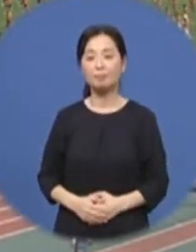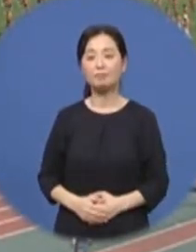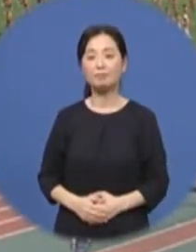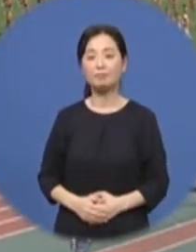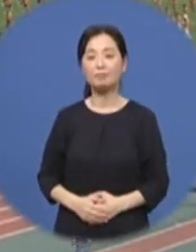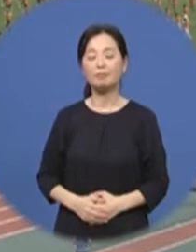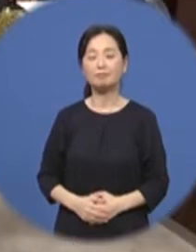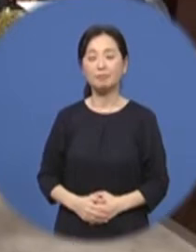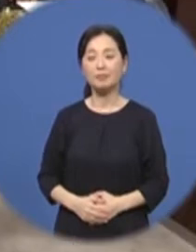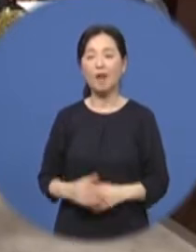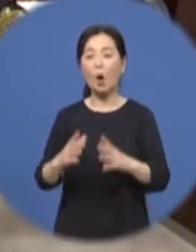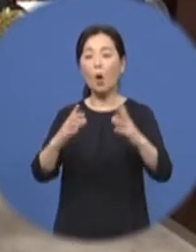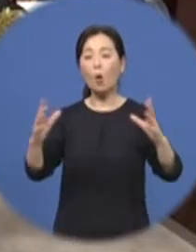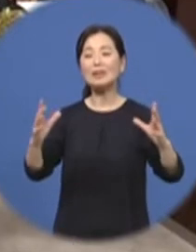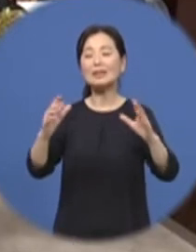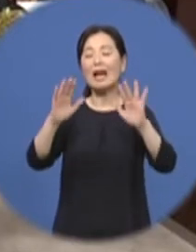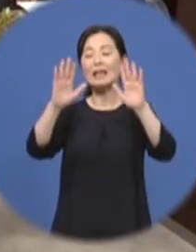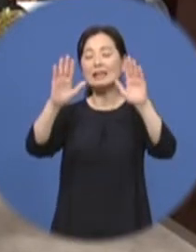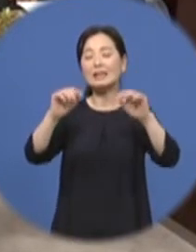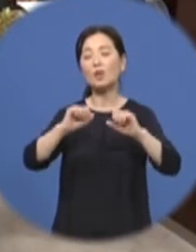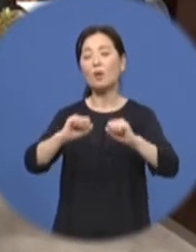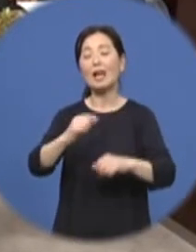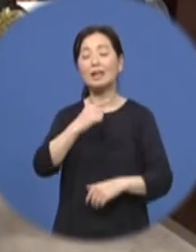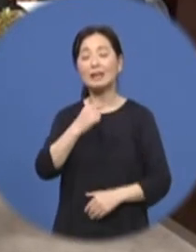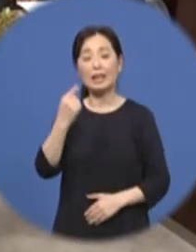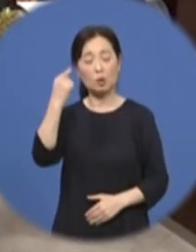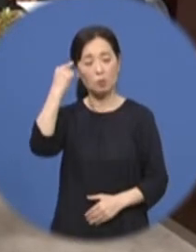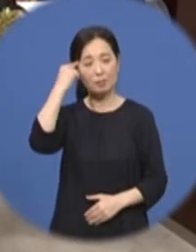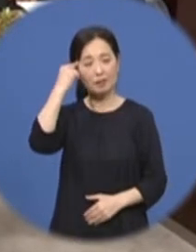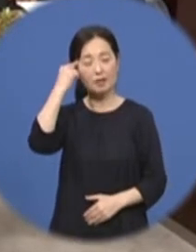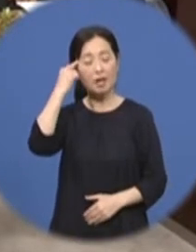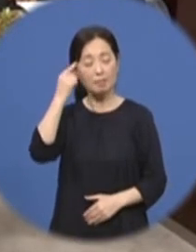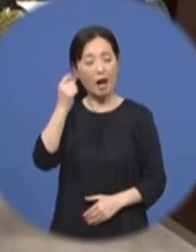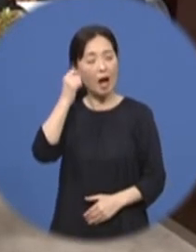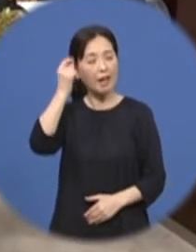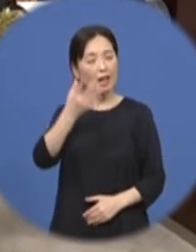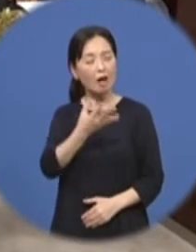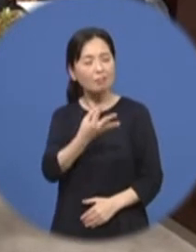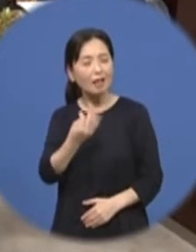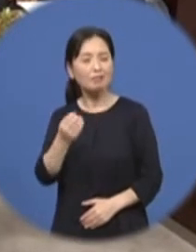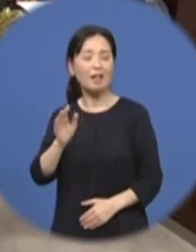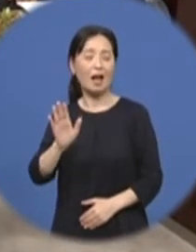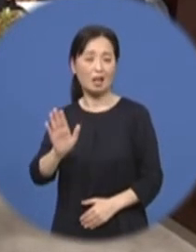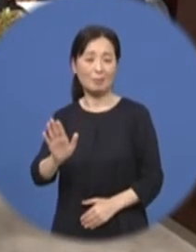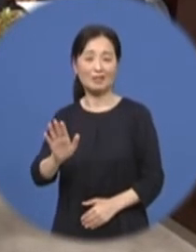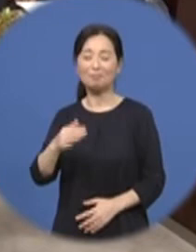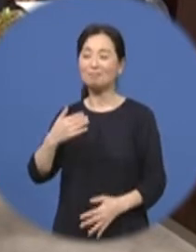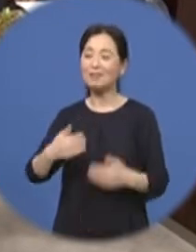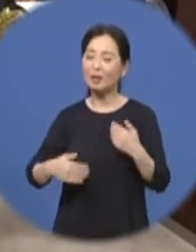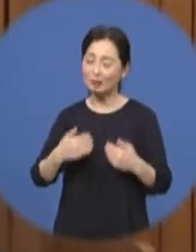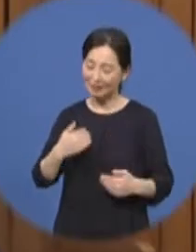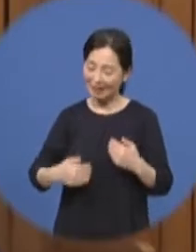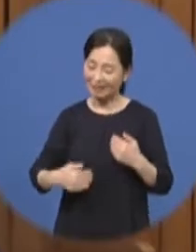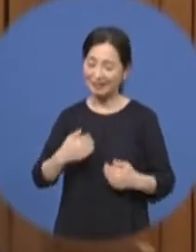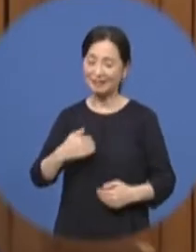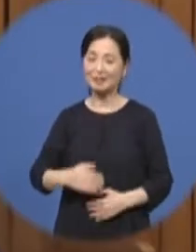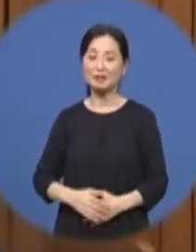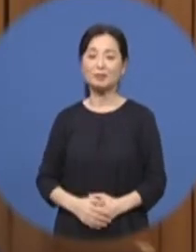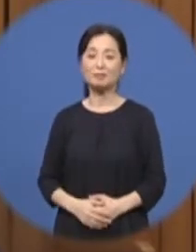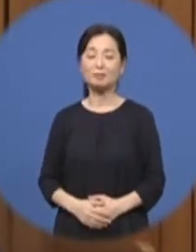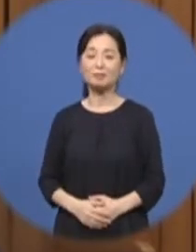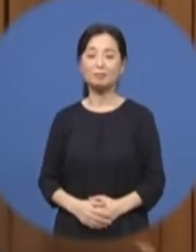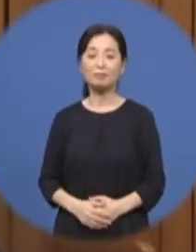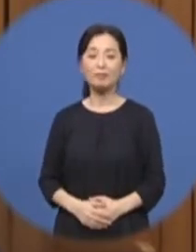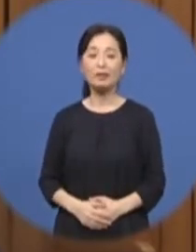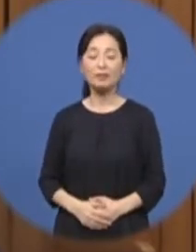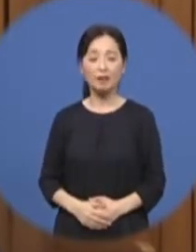そうですか、 またふつふつとアイデアが湧いてきました、 ね、なるほど、楽しみですね、さて山